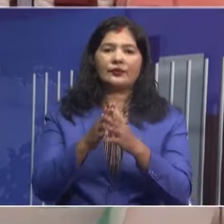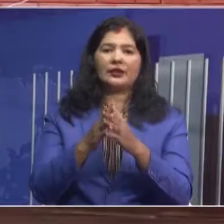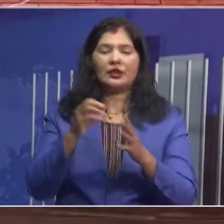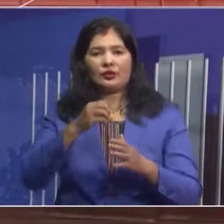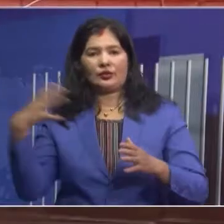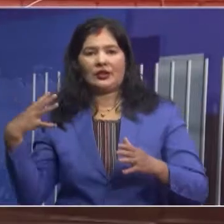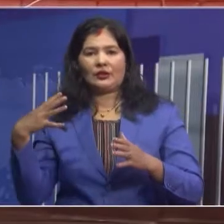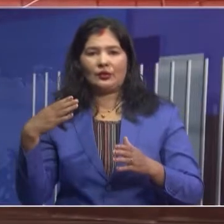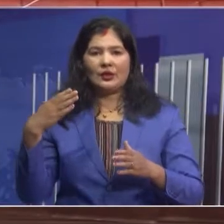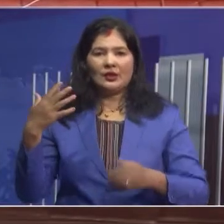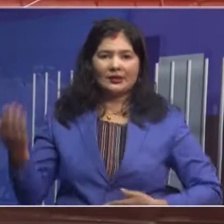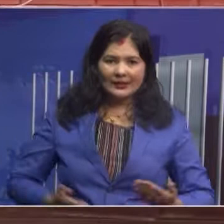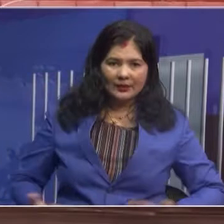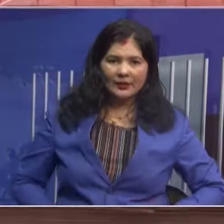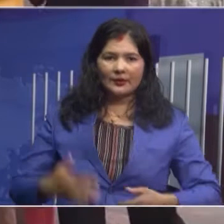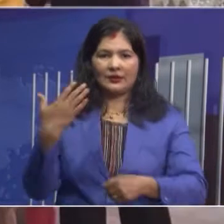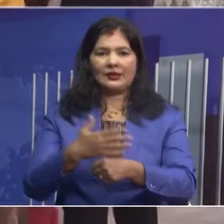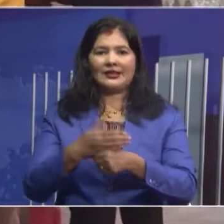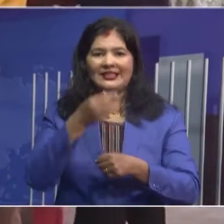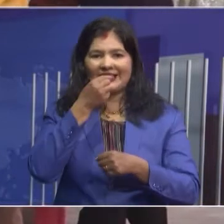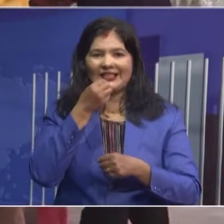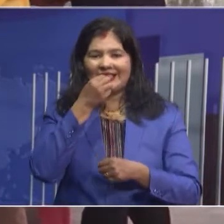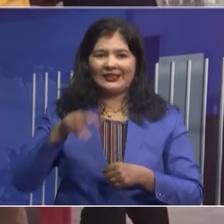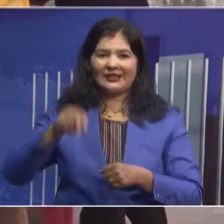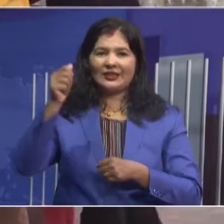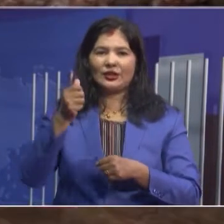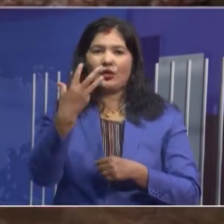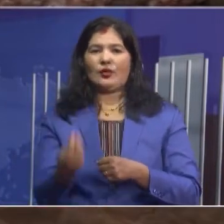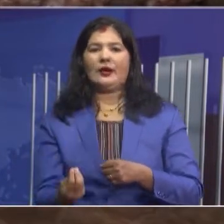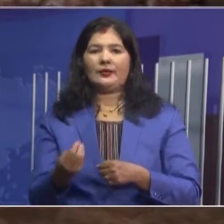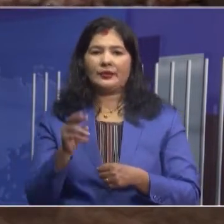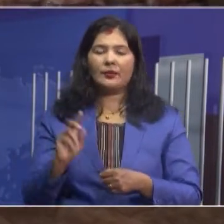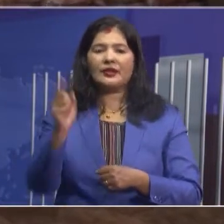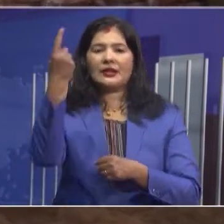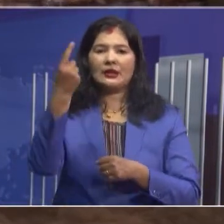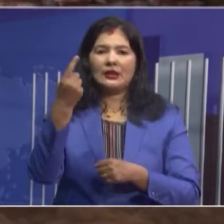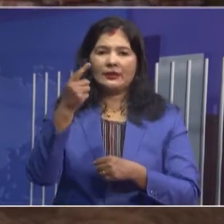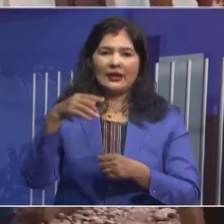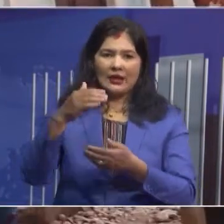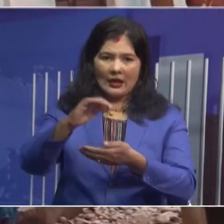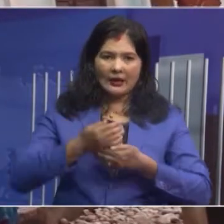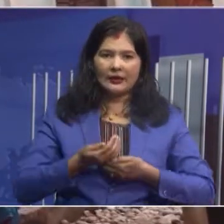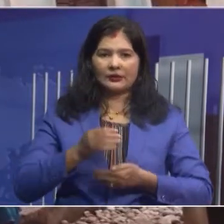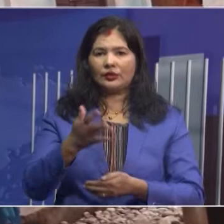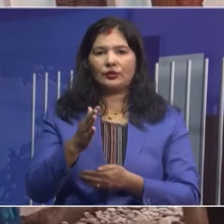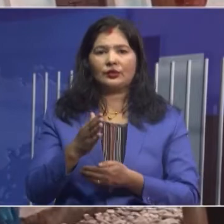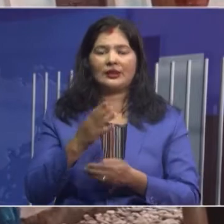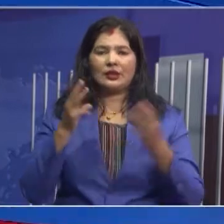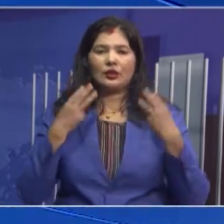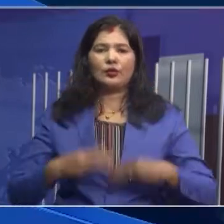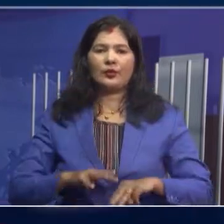सुर्खेतको चाडपर्व लक्षित सहुलियत पसलमा चिनीको अभाव। वैशाखमै टेन्डर भए पनि चिनी आयात नहुँदा उपभोक्ताहरू मारमा।